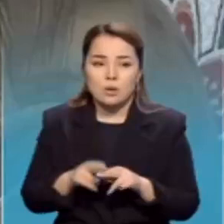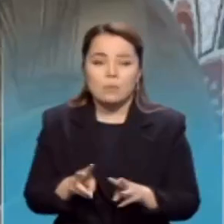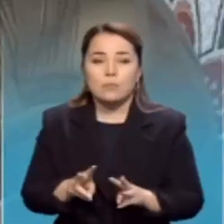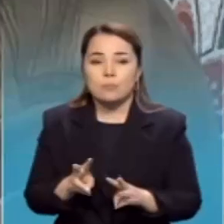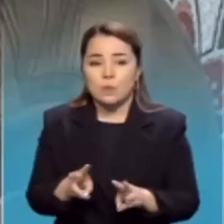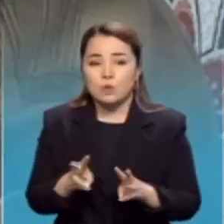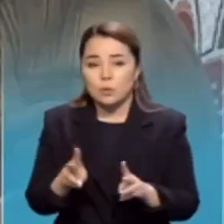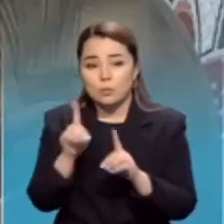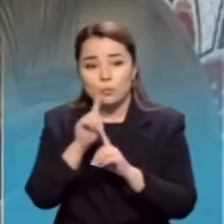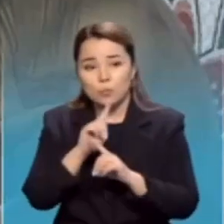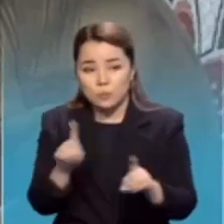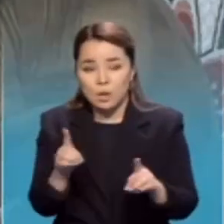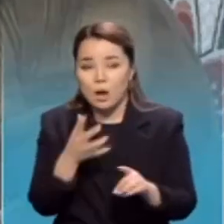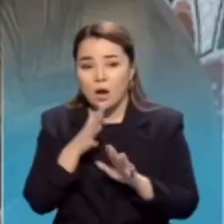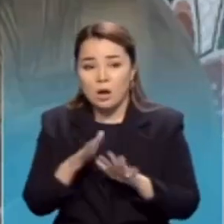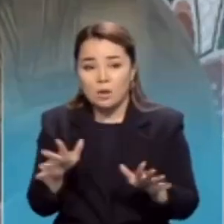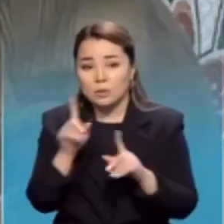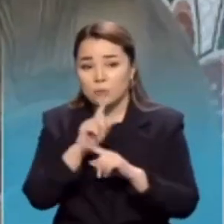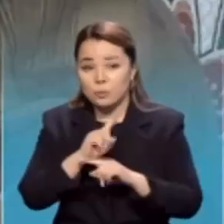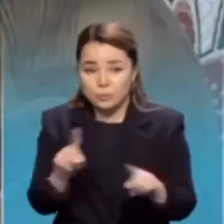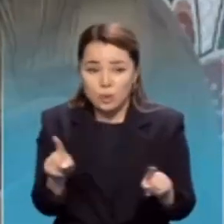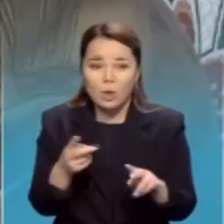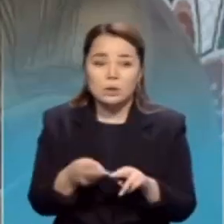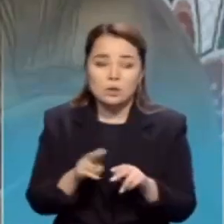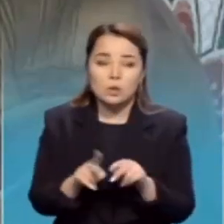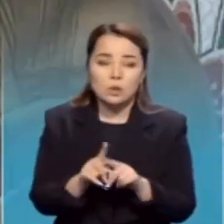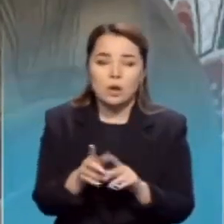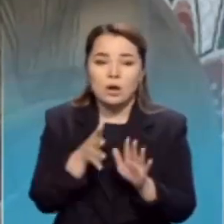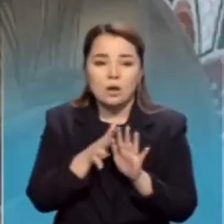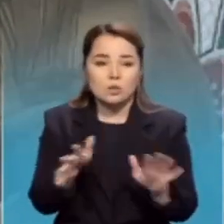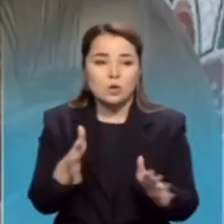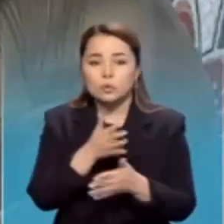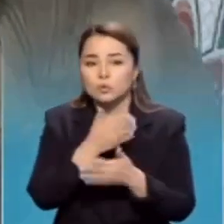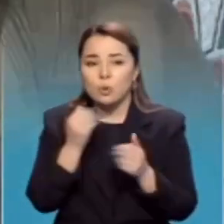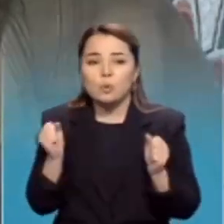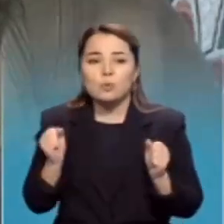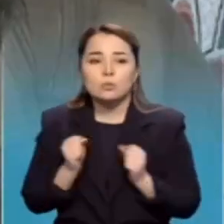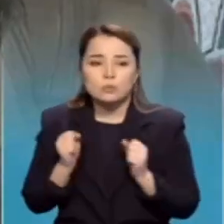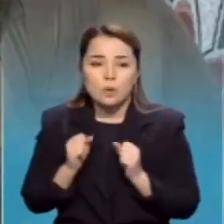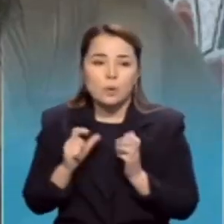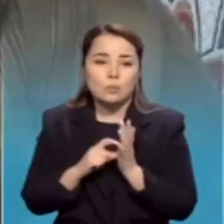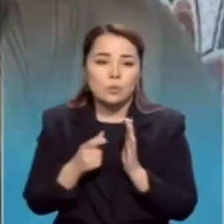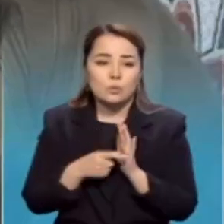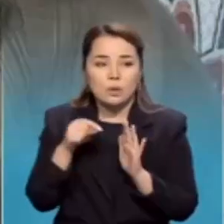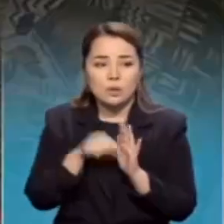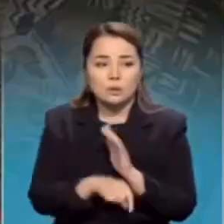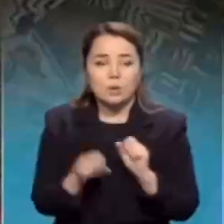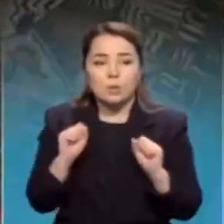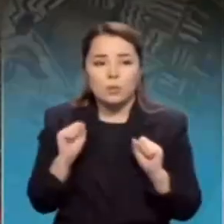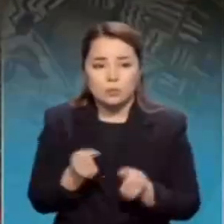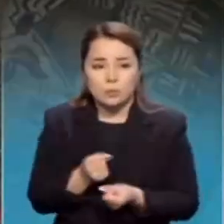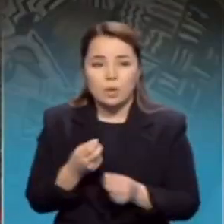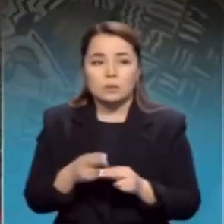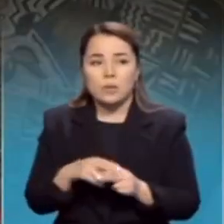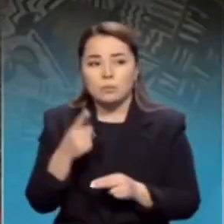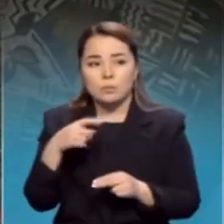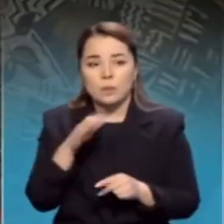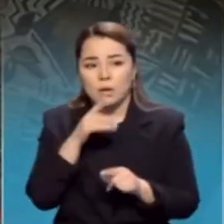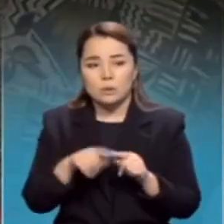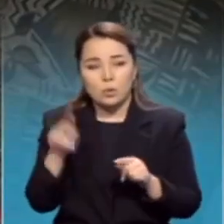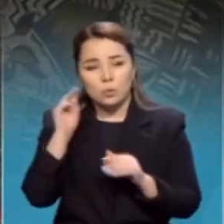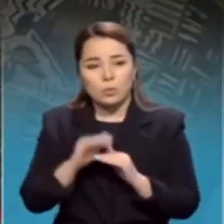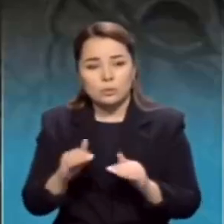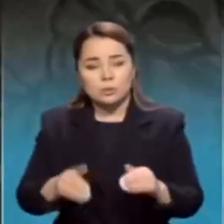пеш болмаса, бұда жөнді қыздырмайды. Онда осы тоңатынбыз. Бір апта бойы